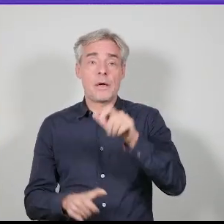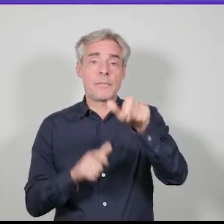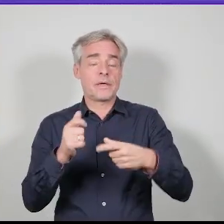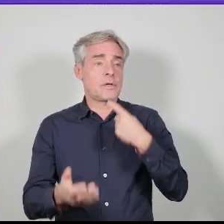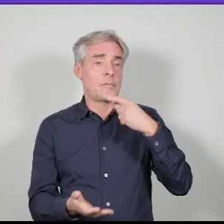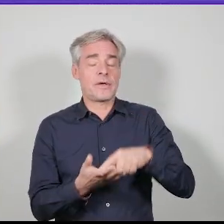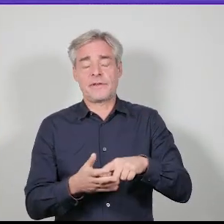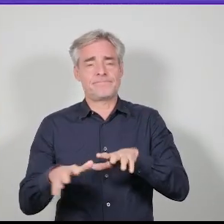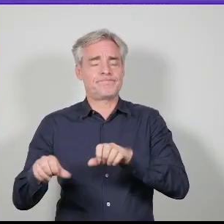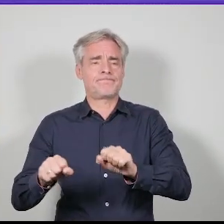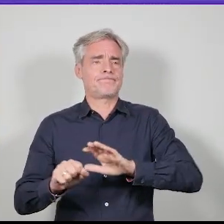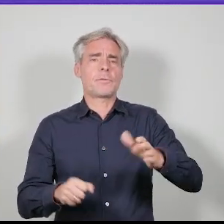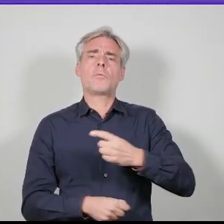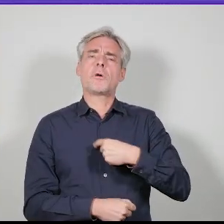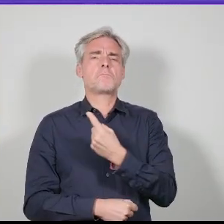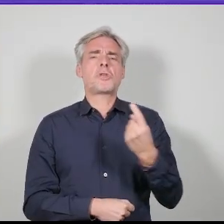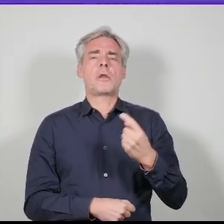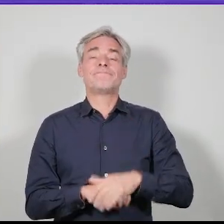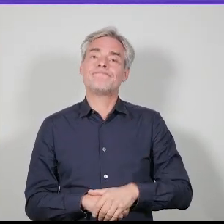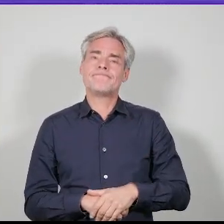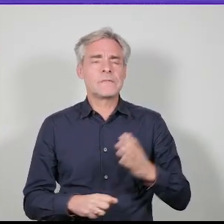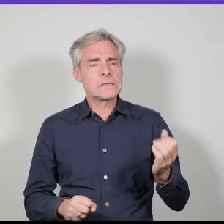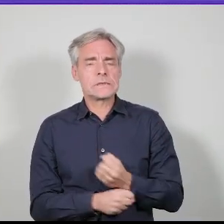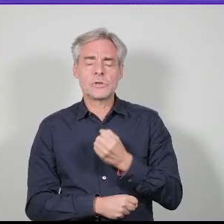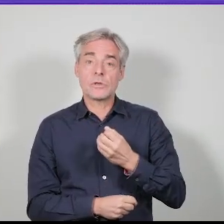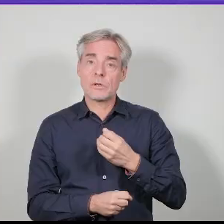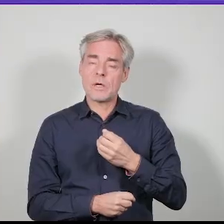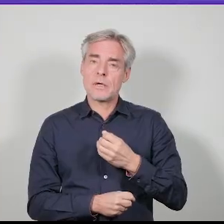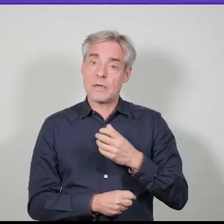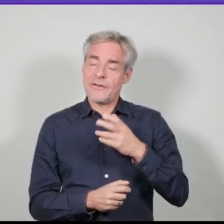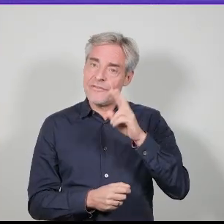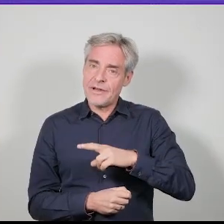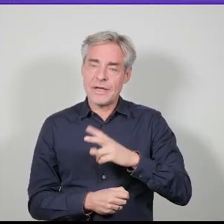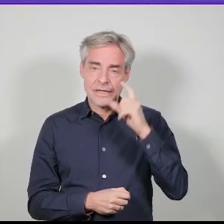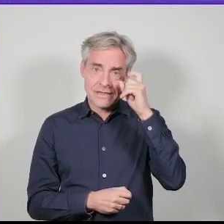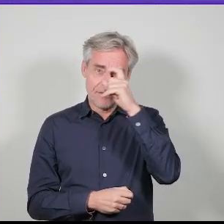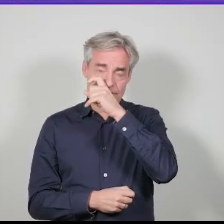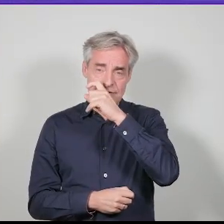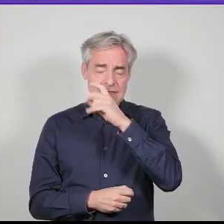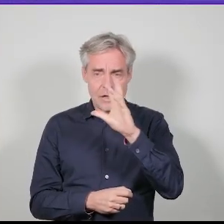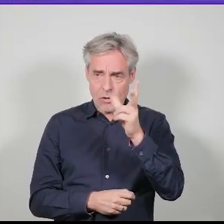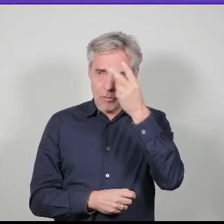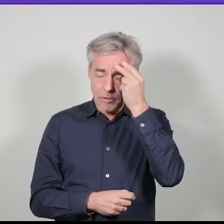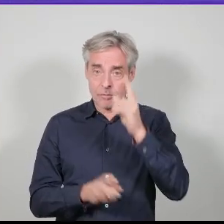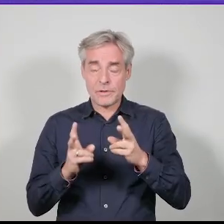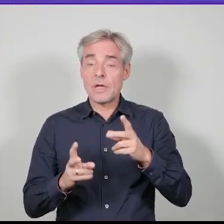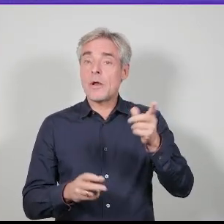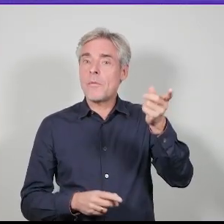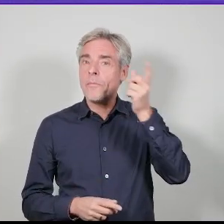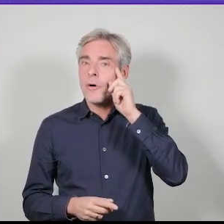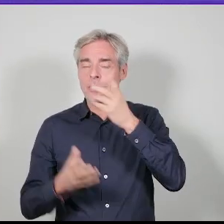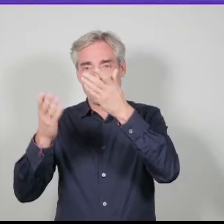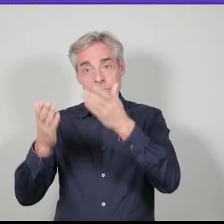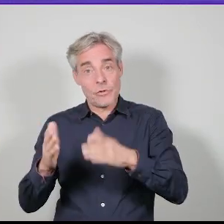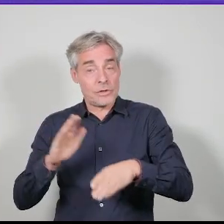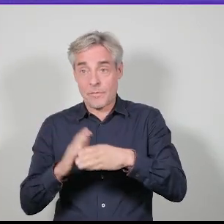veulent, tiennent à faire tout seul. Et ça, c'est quand même une réalité qui en plus est difficilement saisissable parce que par définition, ce sont des